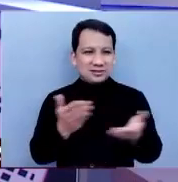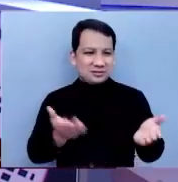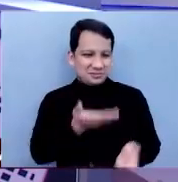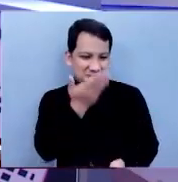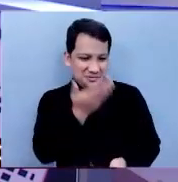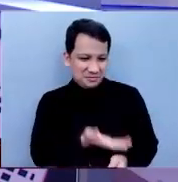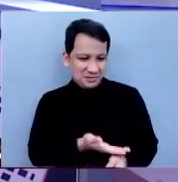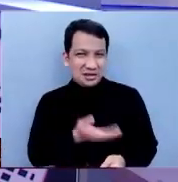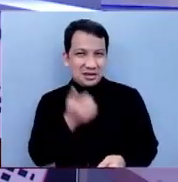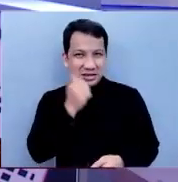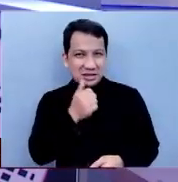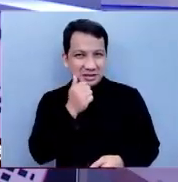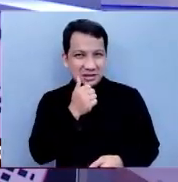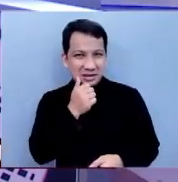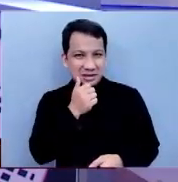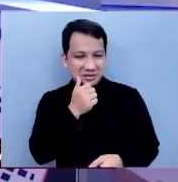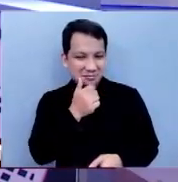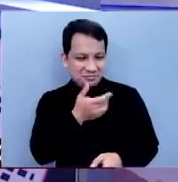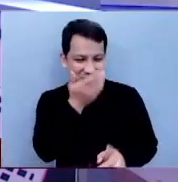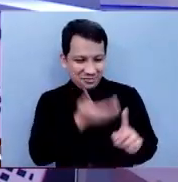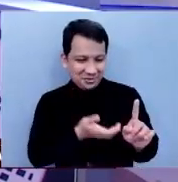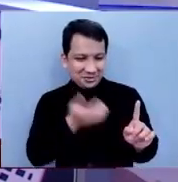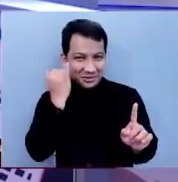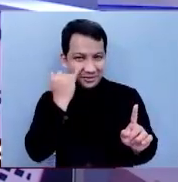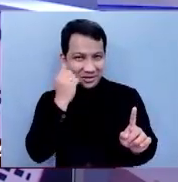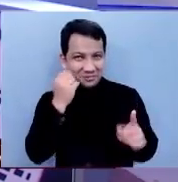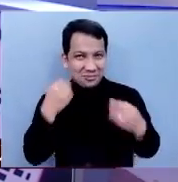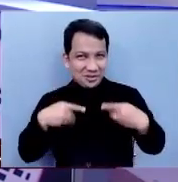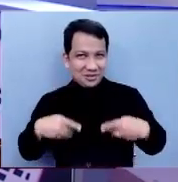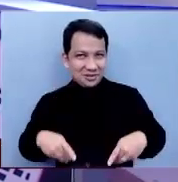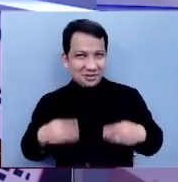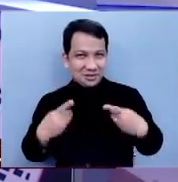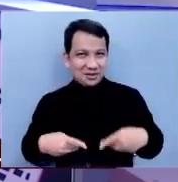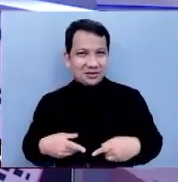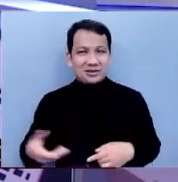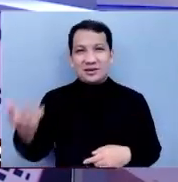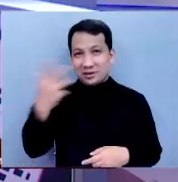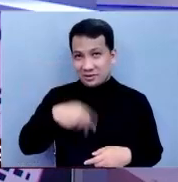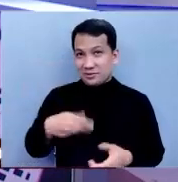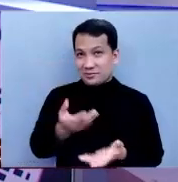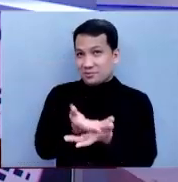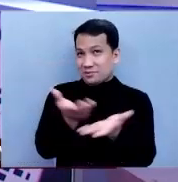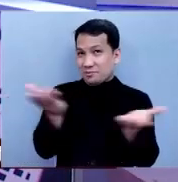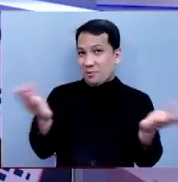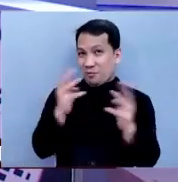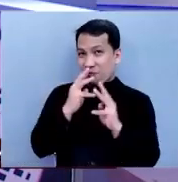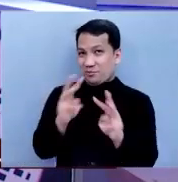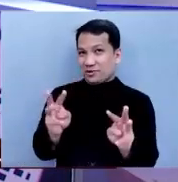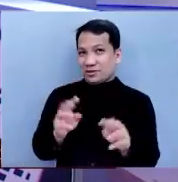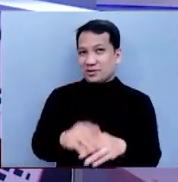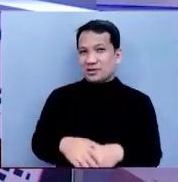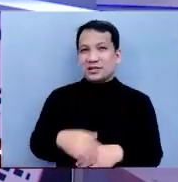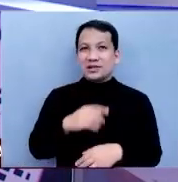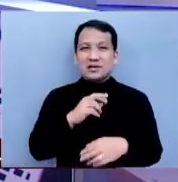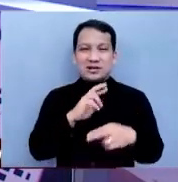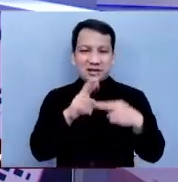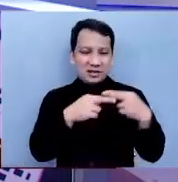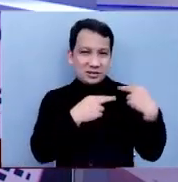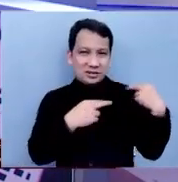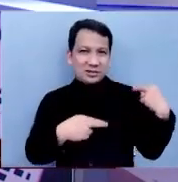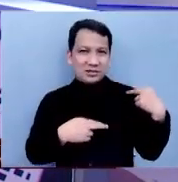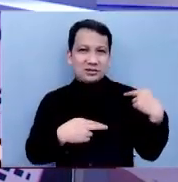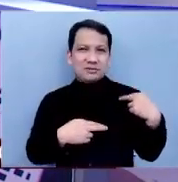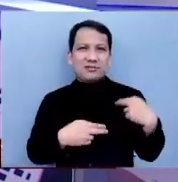Oo, yung last. Kakaiba talaga yung mga damit niya. Siyempre, parang may pabaon din ako sa mga nanonood dyan. Oh, ano? Maribon. Pero parang naawa ako sa labandera